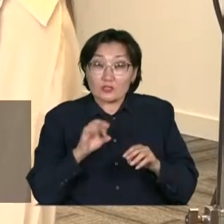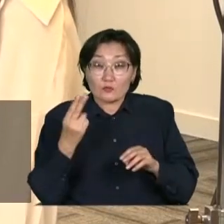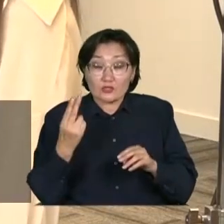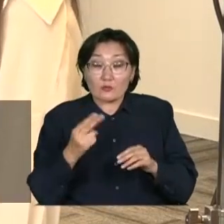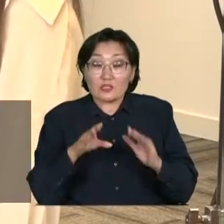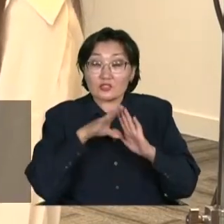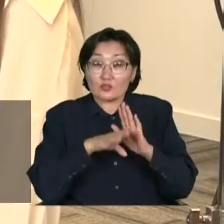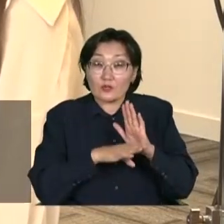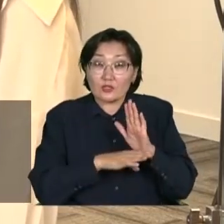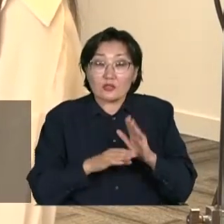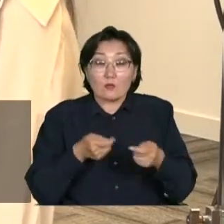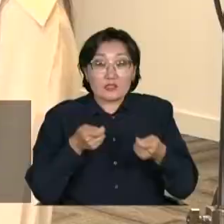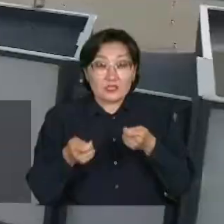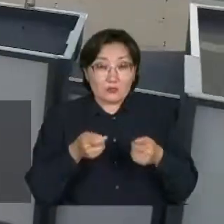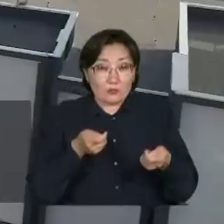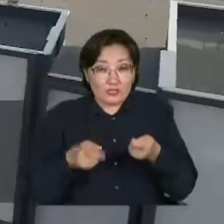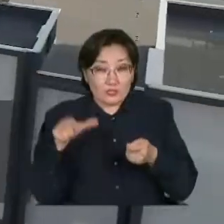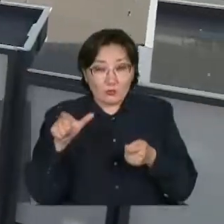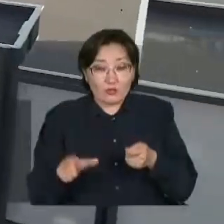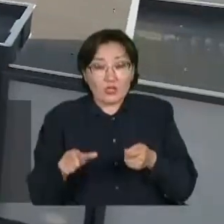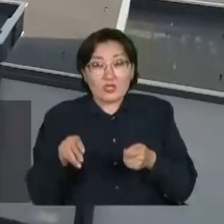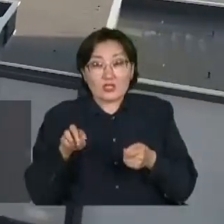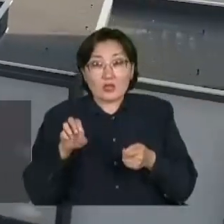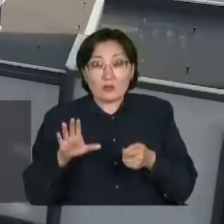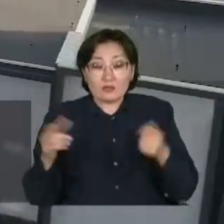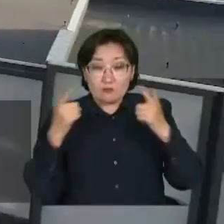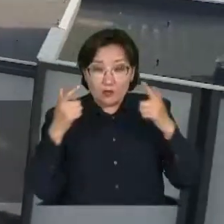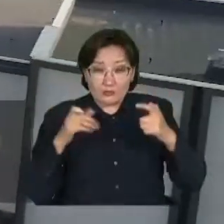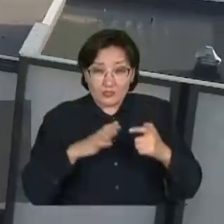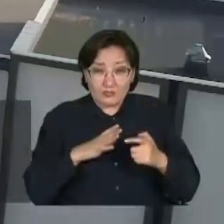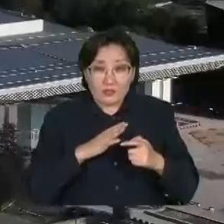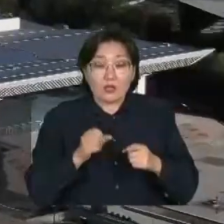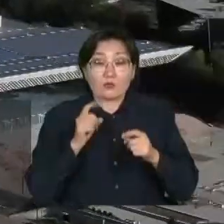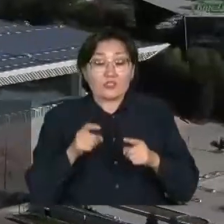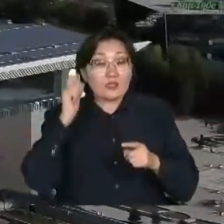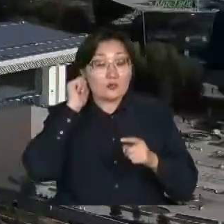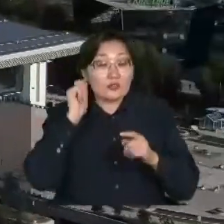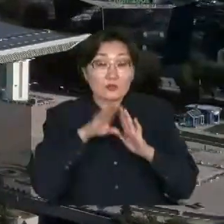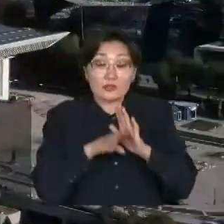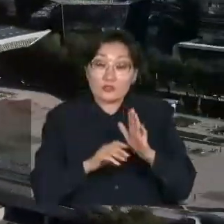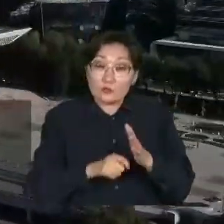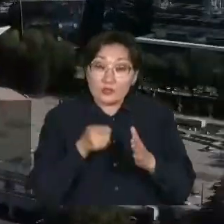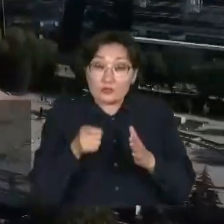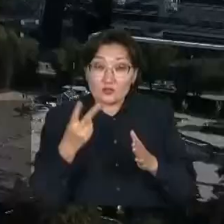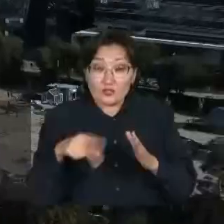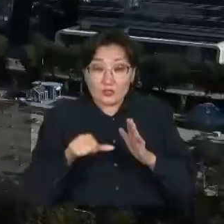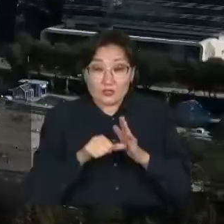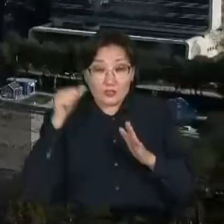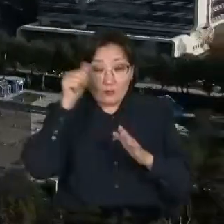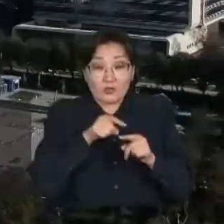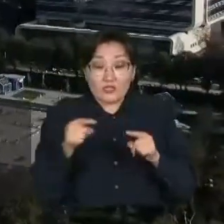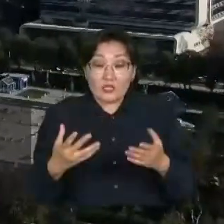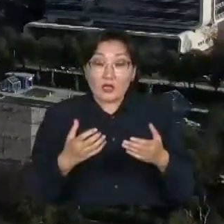әлеуметтік бағдарламалар басқармасының басшысы Бауыржан Жаубасов мәлімдеді. Алтын жас бағдарламасына өтінім 2026 жылға